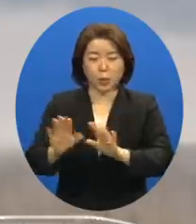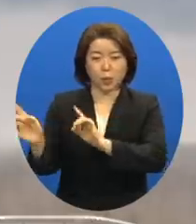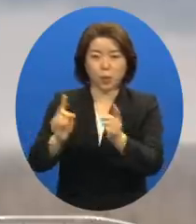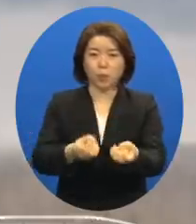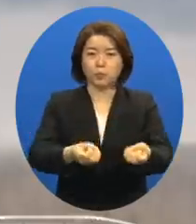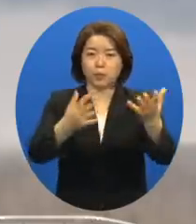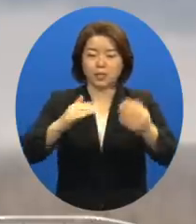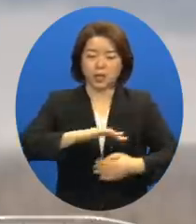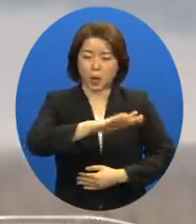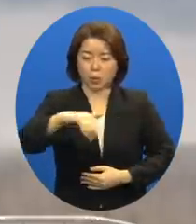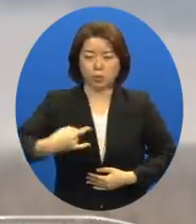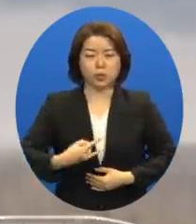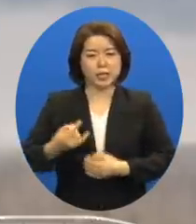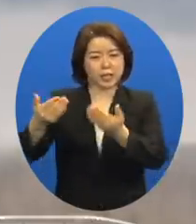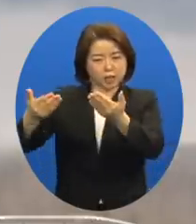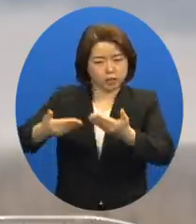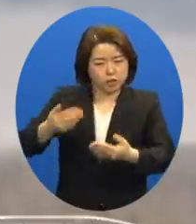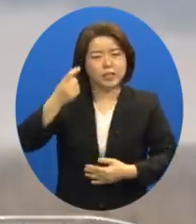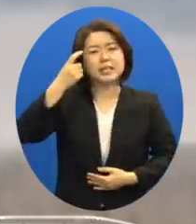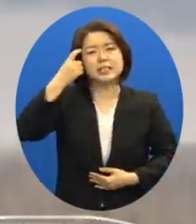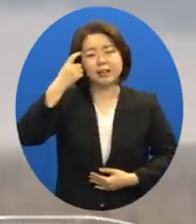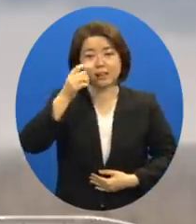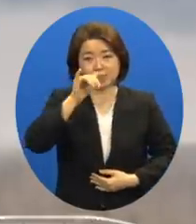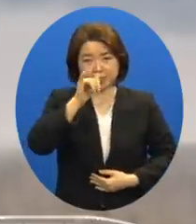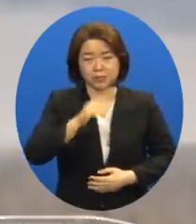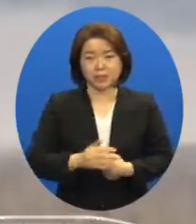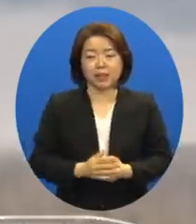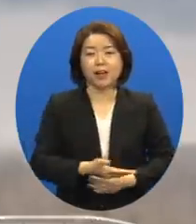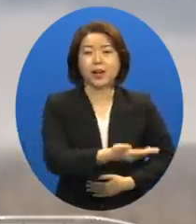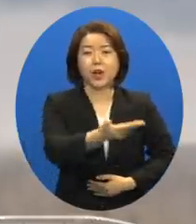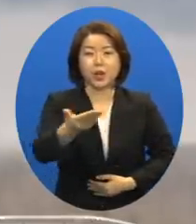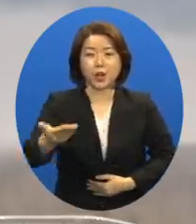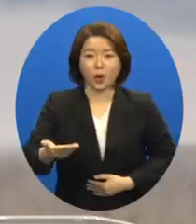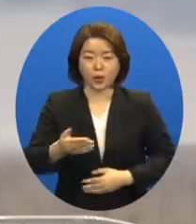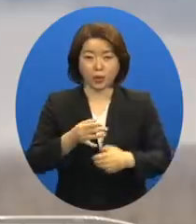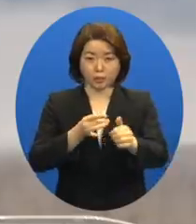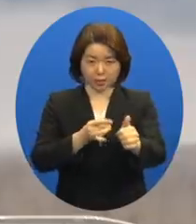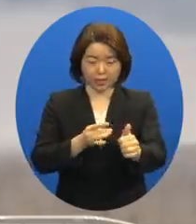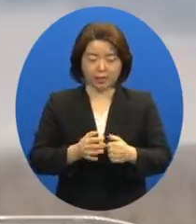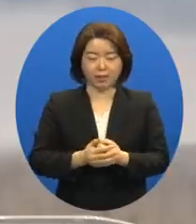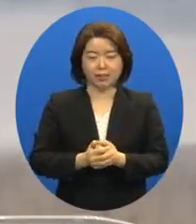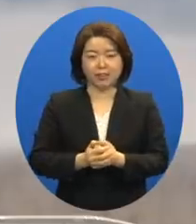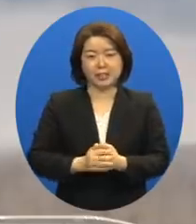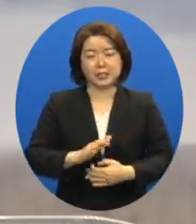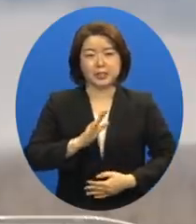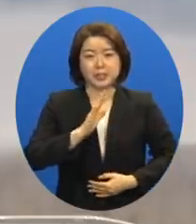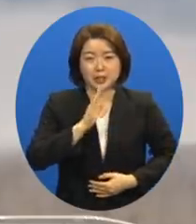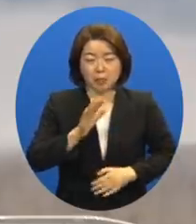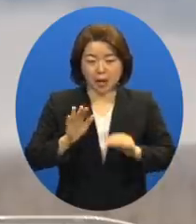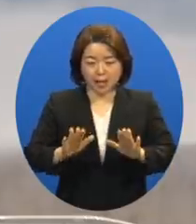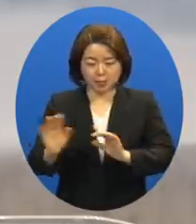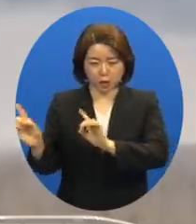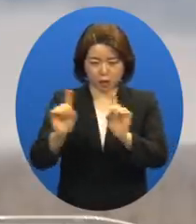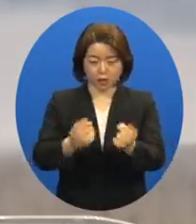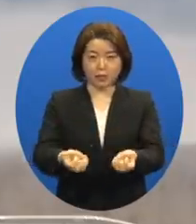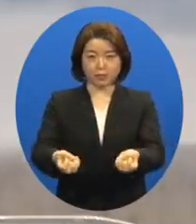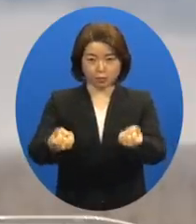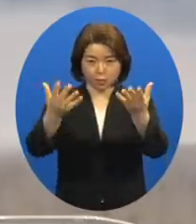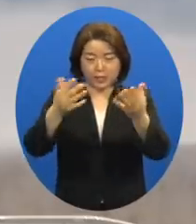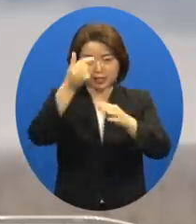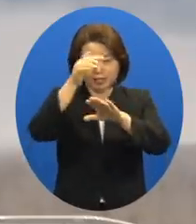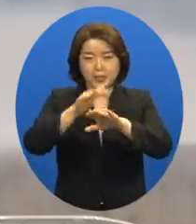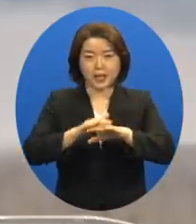우리에게 주신다는 생각도 들었습니다. 여러분에게 정말 이번 부활절